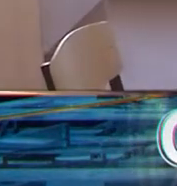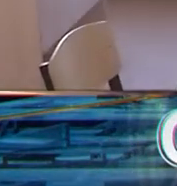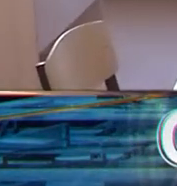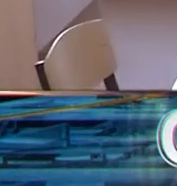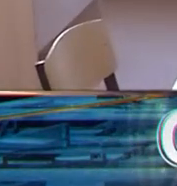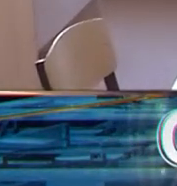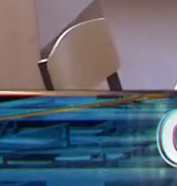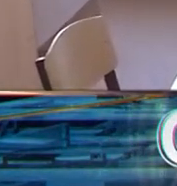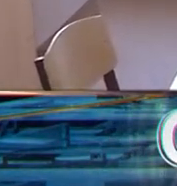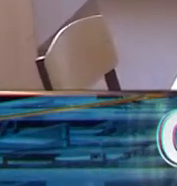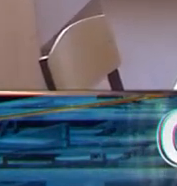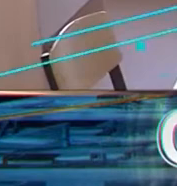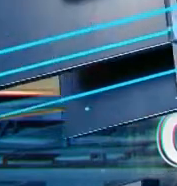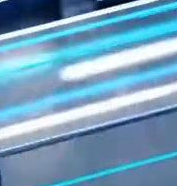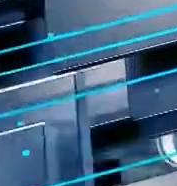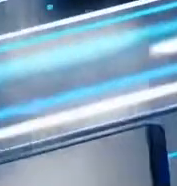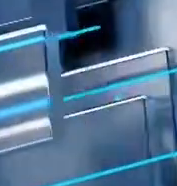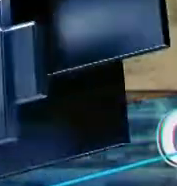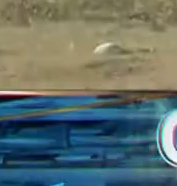открылась новая школа.